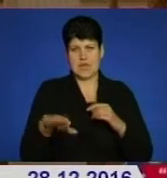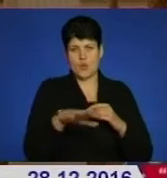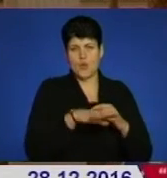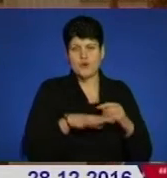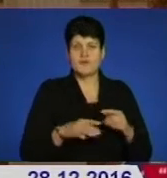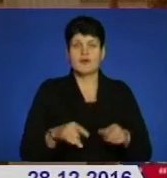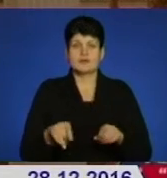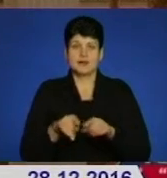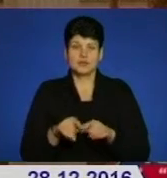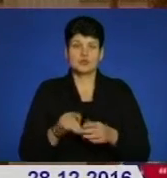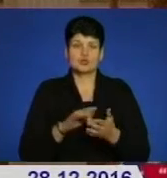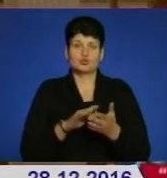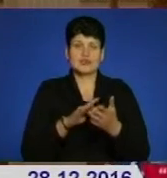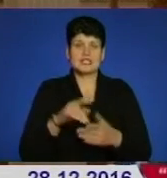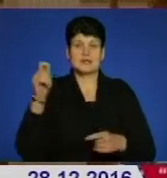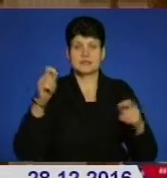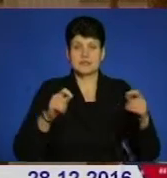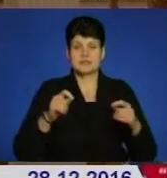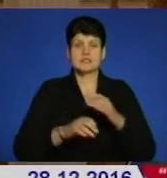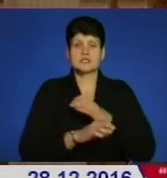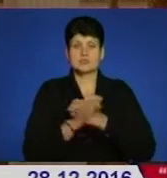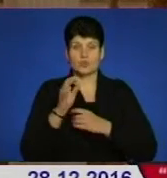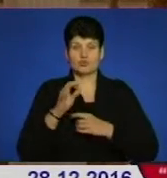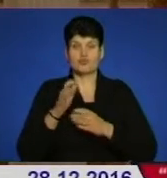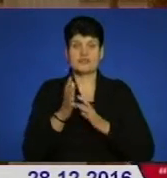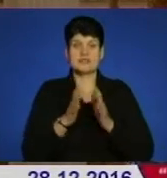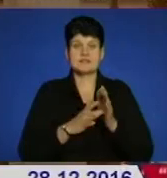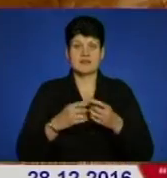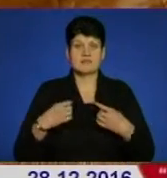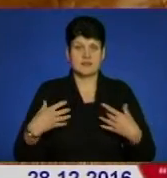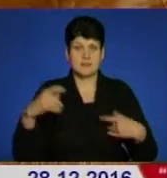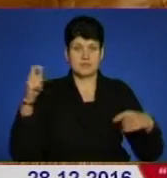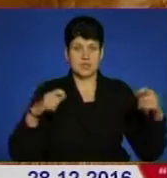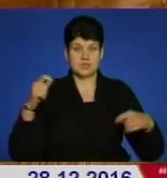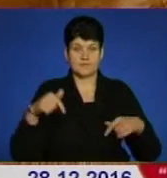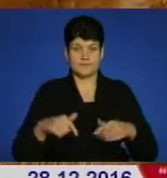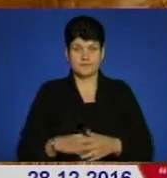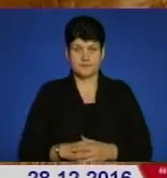численних туристів зі Сходу, які, до речі, в Різдвяні свята до нас приїздять.